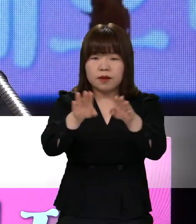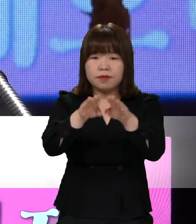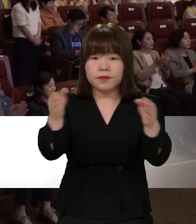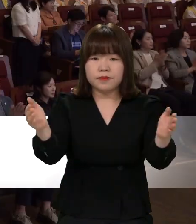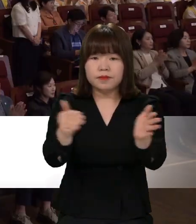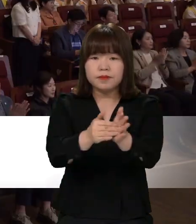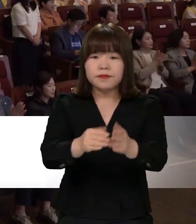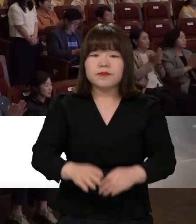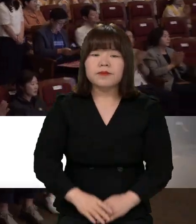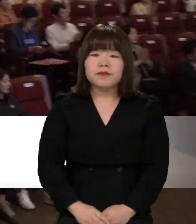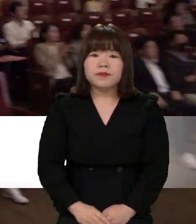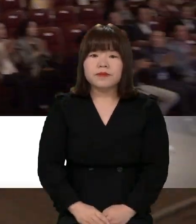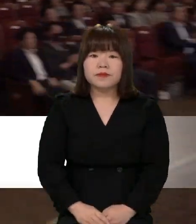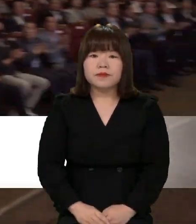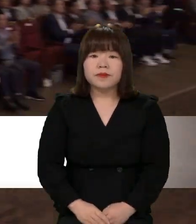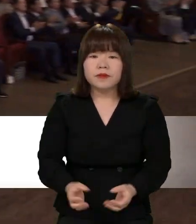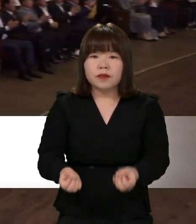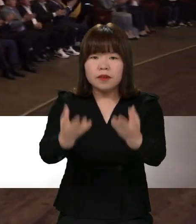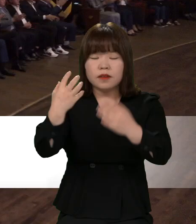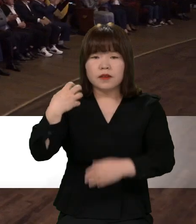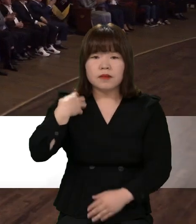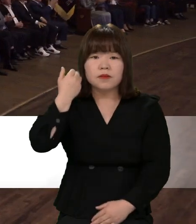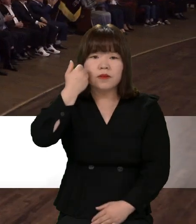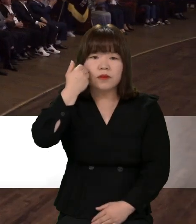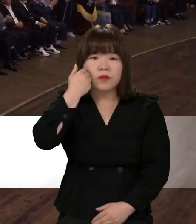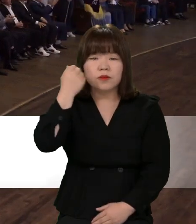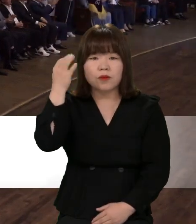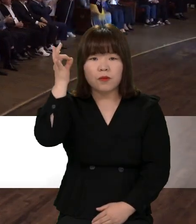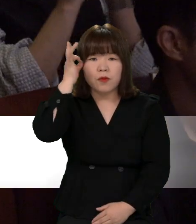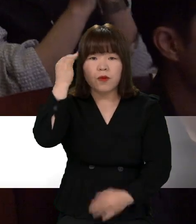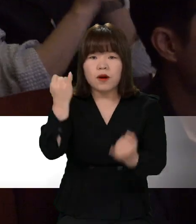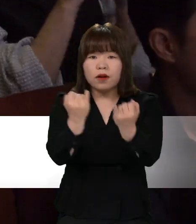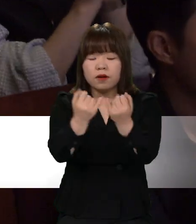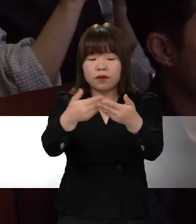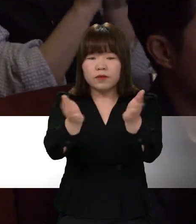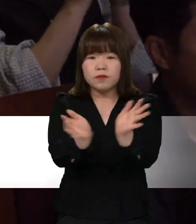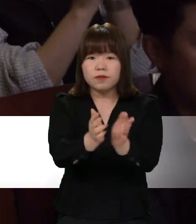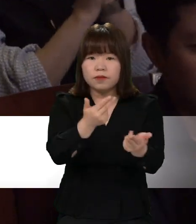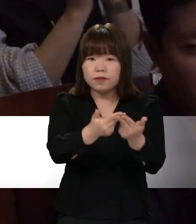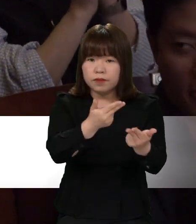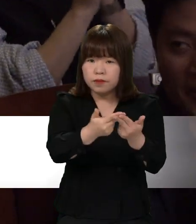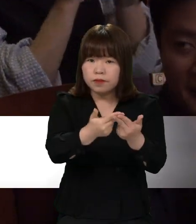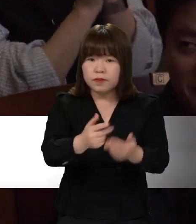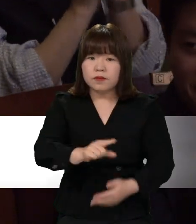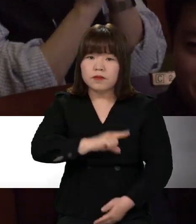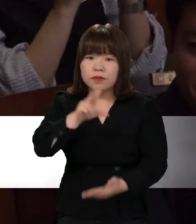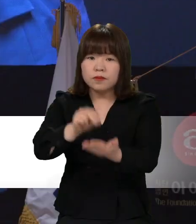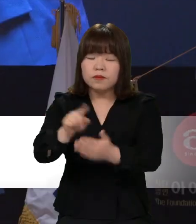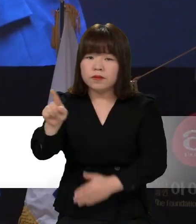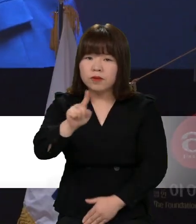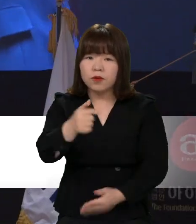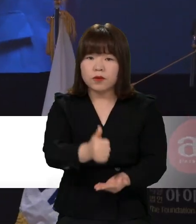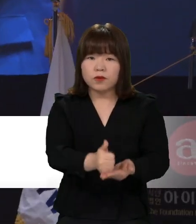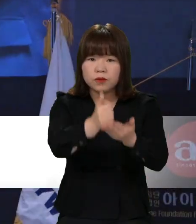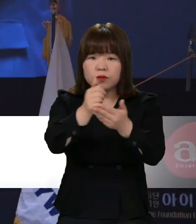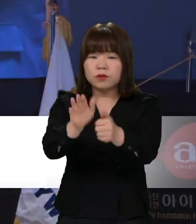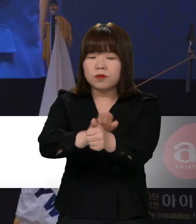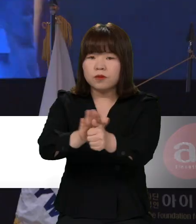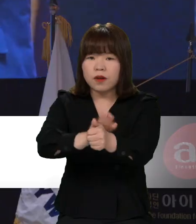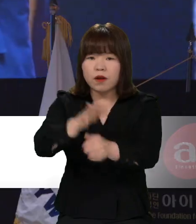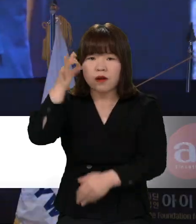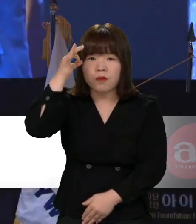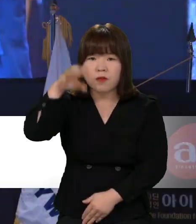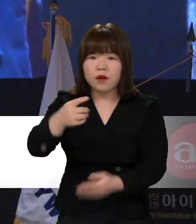문화예술회관에서 열렸습니다 포항시 여성단체 협의회 주관으로 열린 이날 행사는 존중과 배려